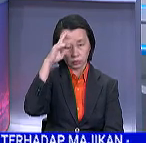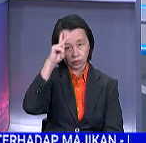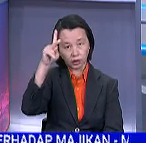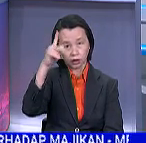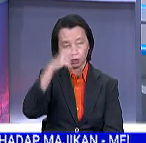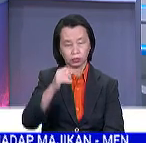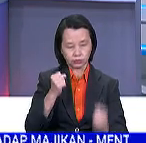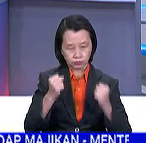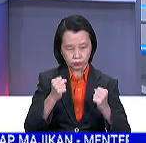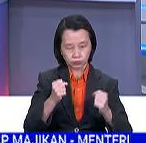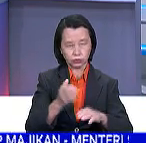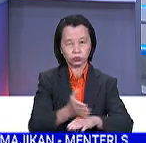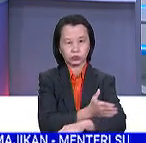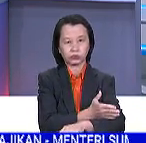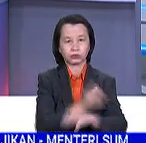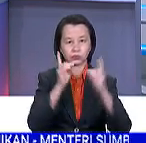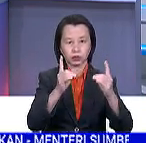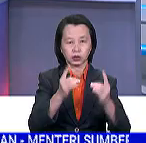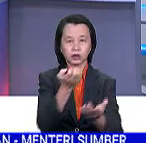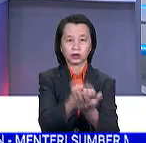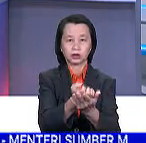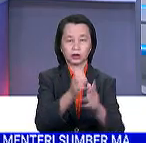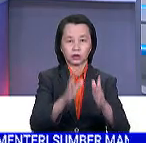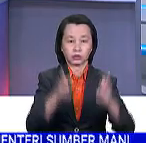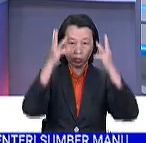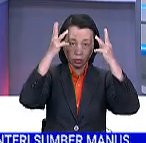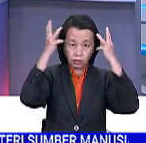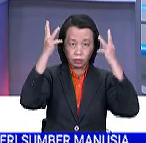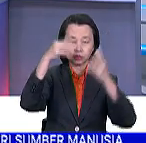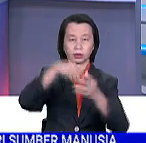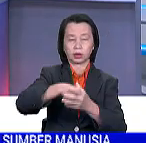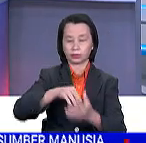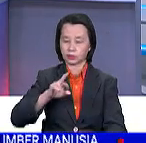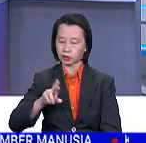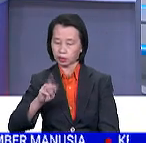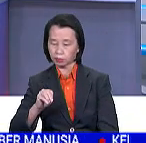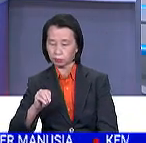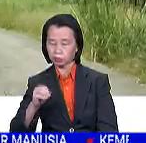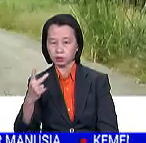memantapkan pendidikan dan pembangunan sosioekonomi orang asli dalam RM ke-12.